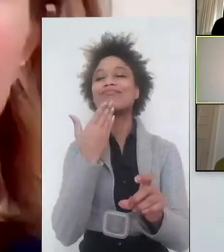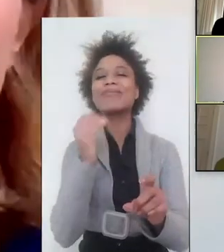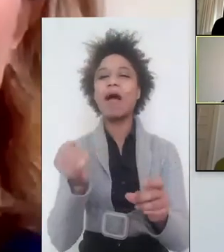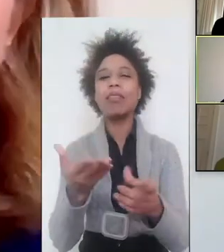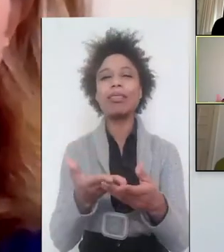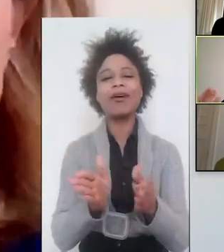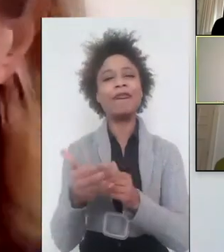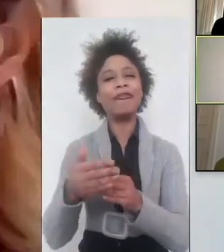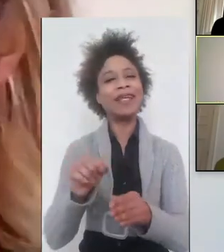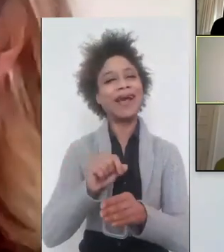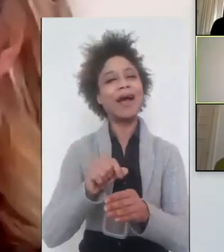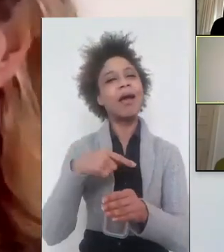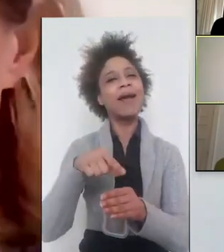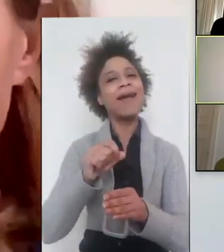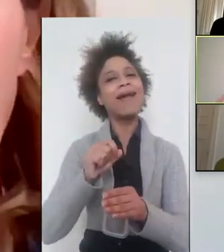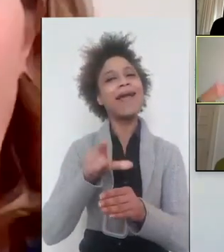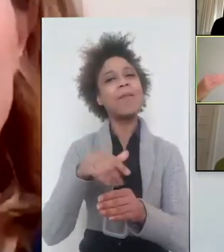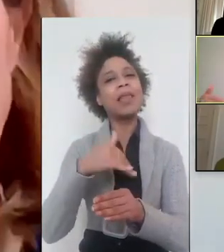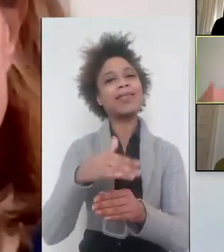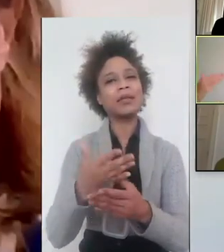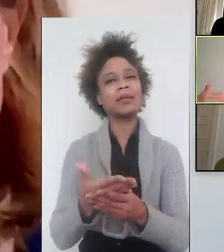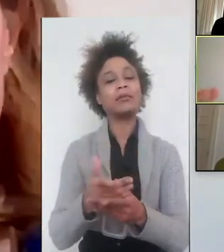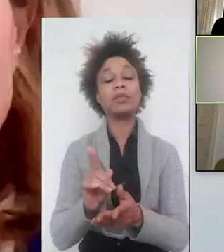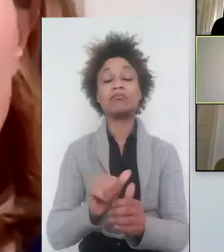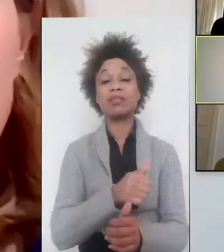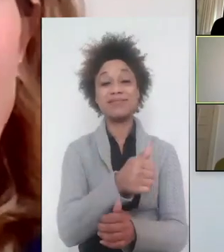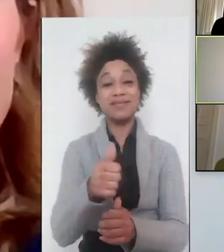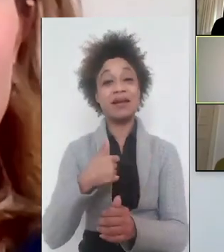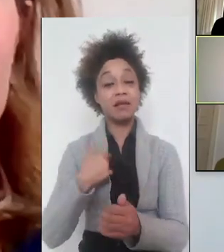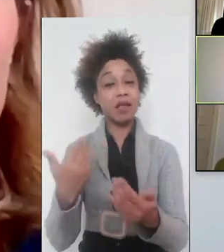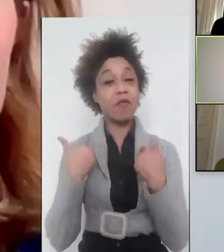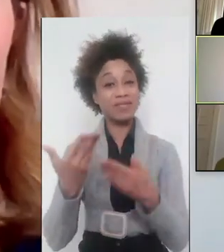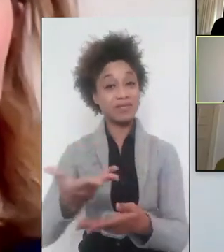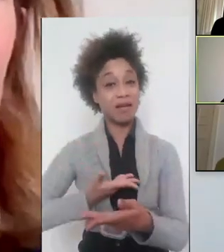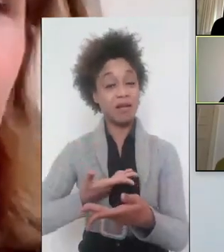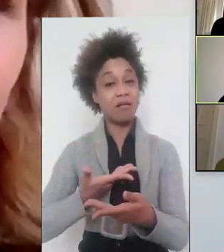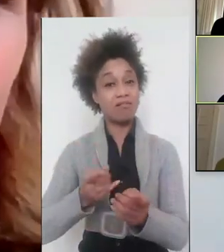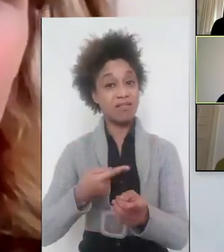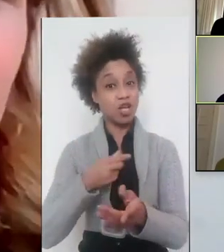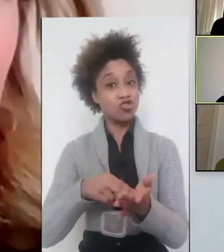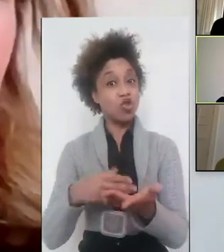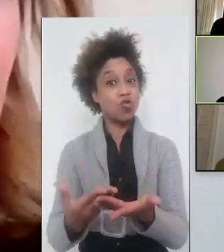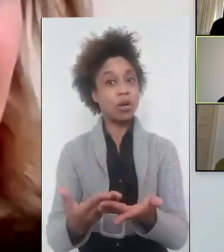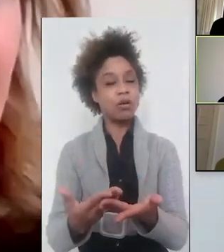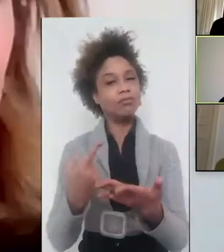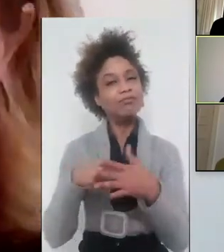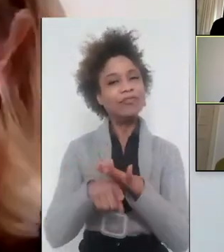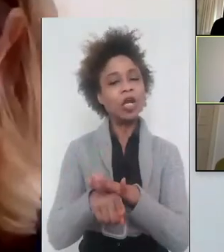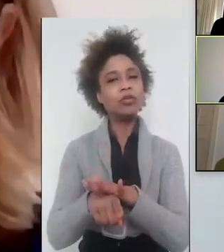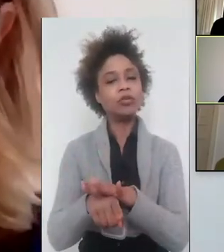als die willen solliciteren, waarin alles wat rustiger gaat. En doordat ze dat uitstralen, dan trek je ook de